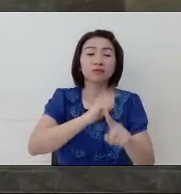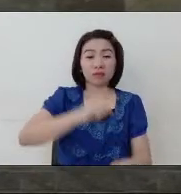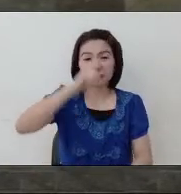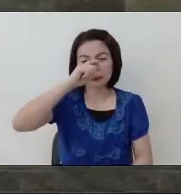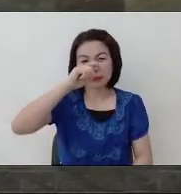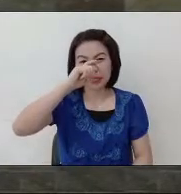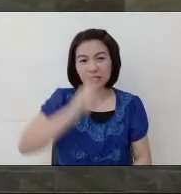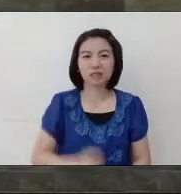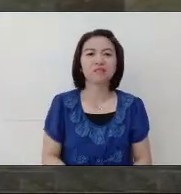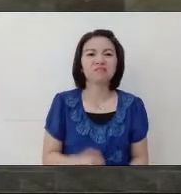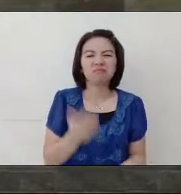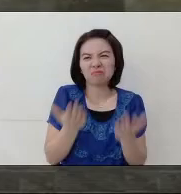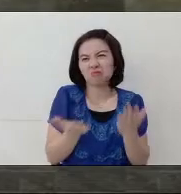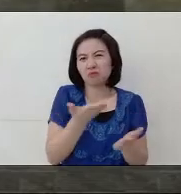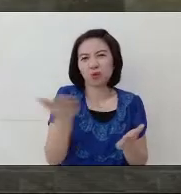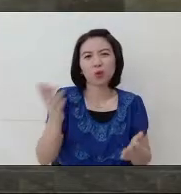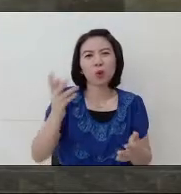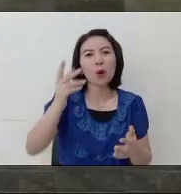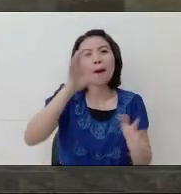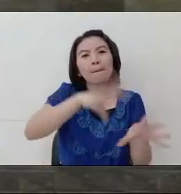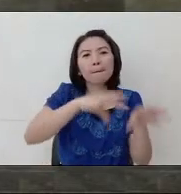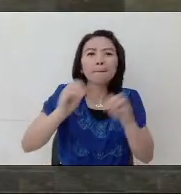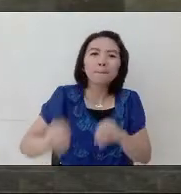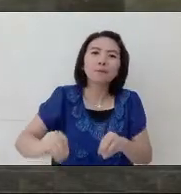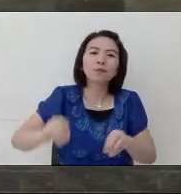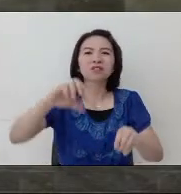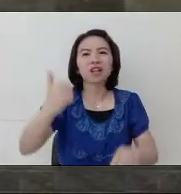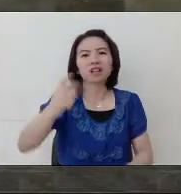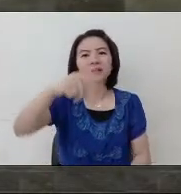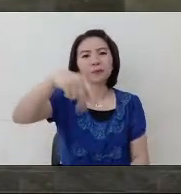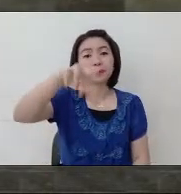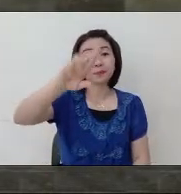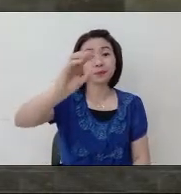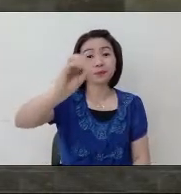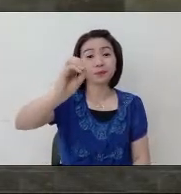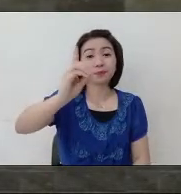lahat na lang gagawin natin, magkukulay tayo sa buhok, you know,